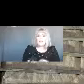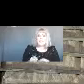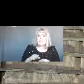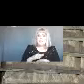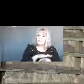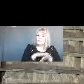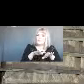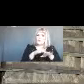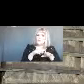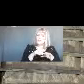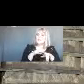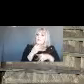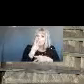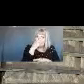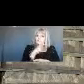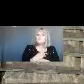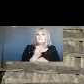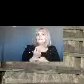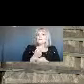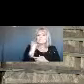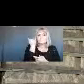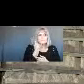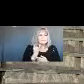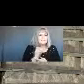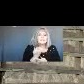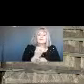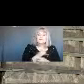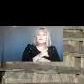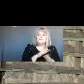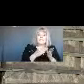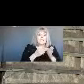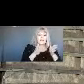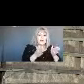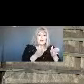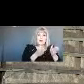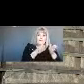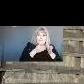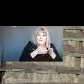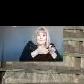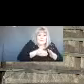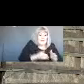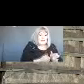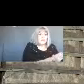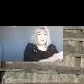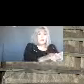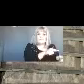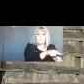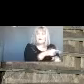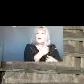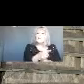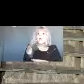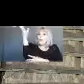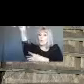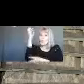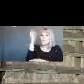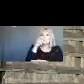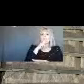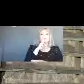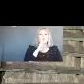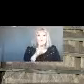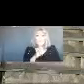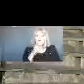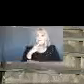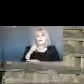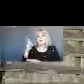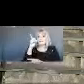nie, maar ons weet Dawid is dood, sy graf is hier in Jerusalem tot vandag toe. Maar omdat God vir Dawid beloof het dat een van